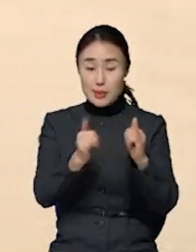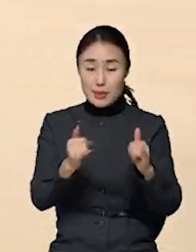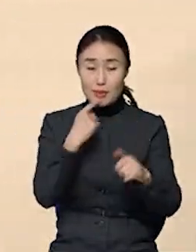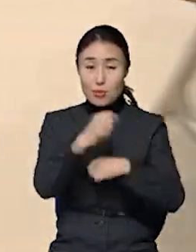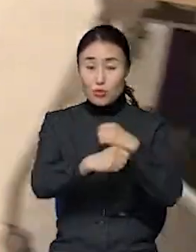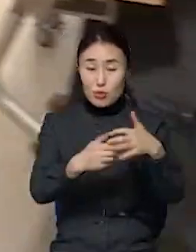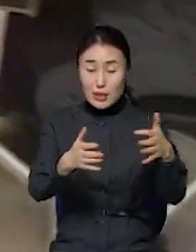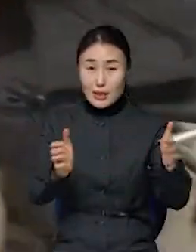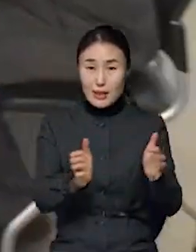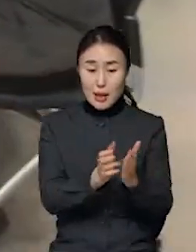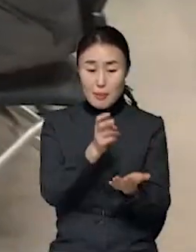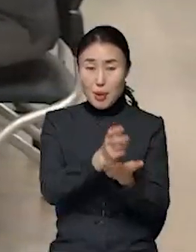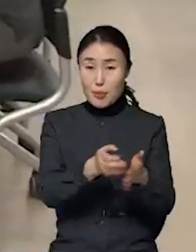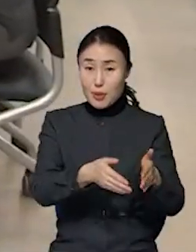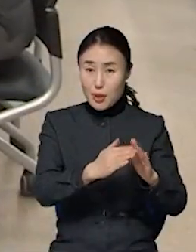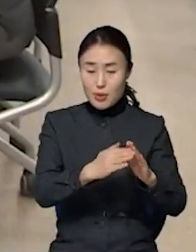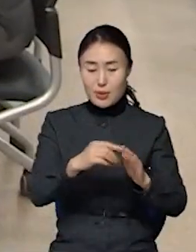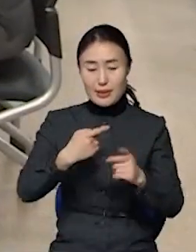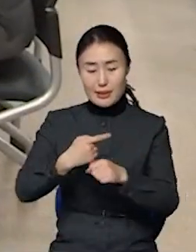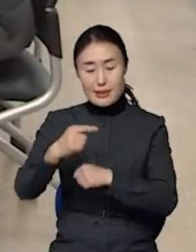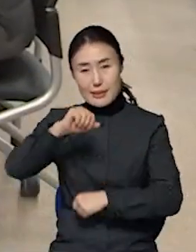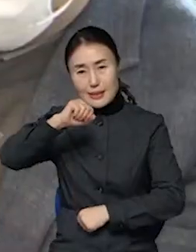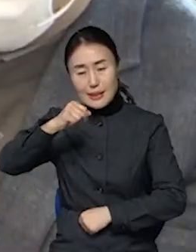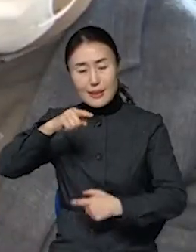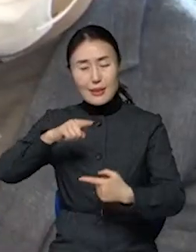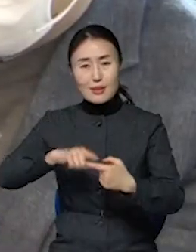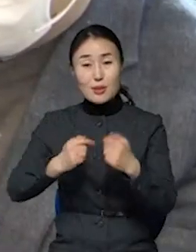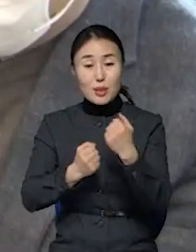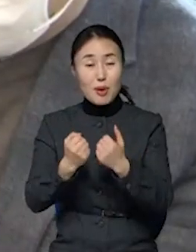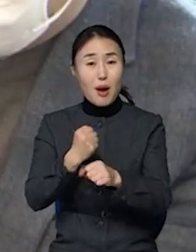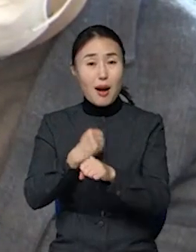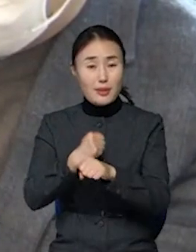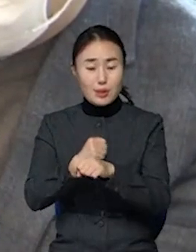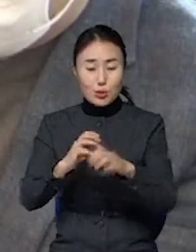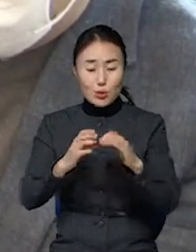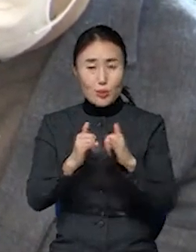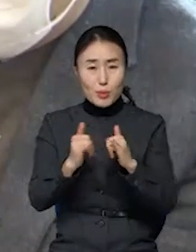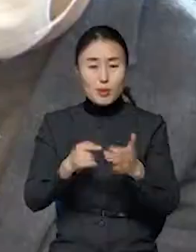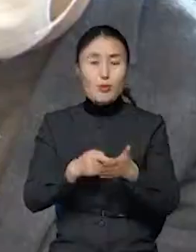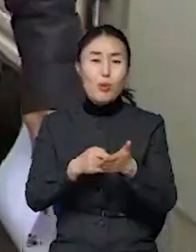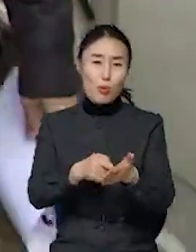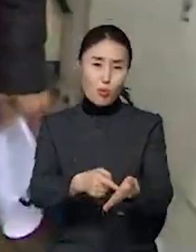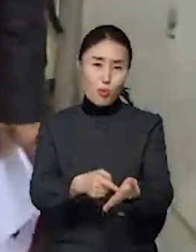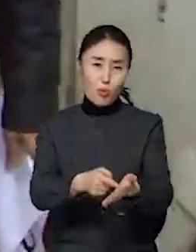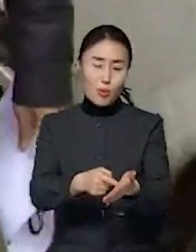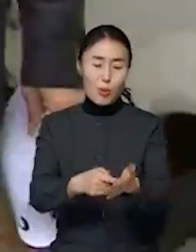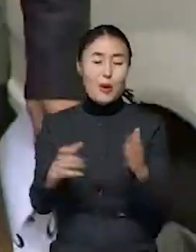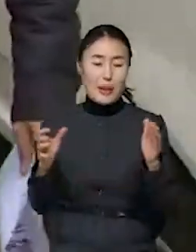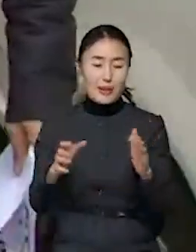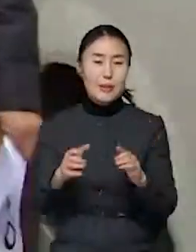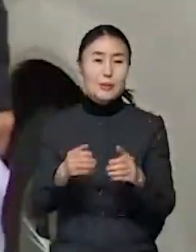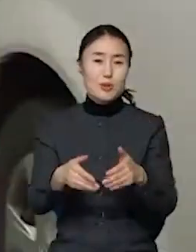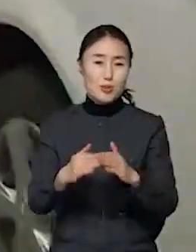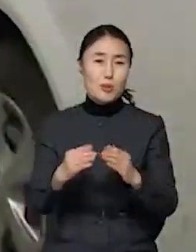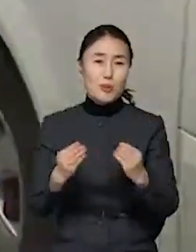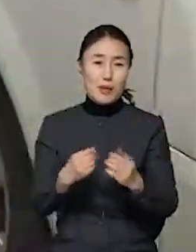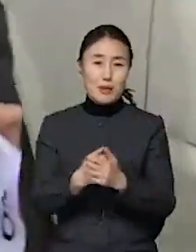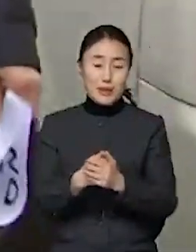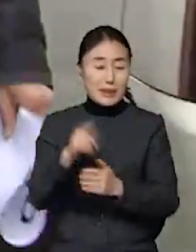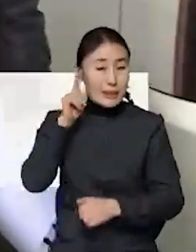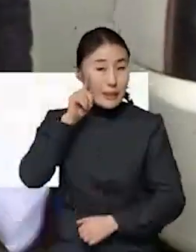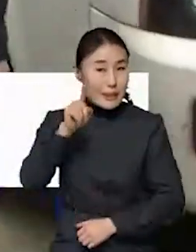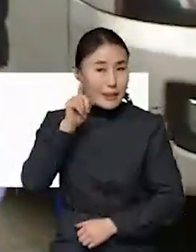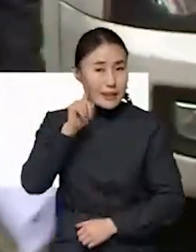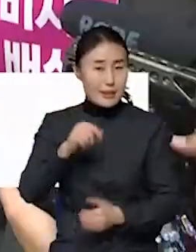민주당 사항과 내년도 예산안 등을 설명하는 국민보고회도 마련했습니다 검찰이 출석을 요구한